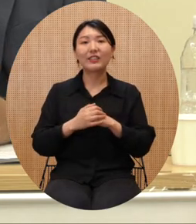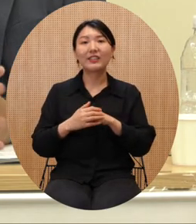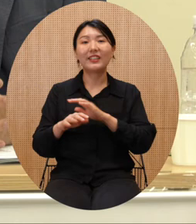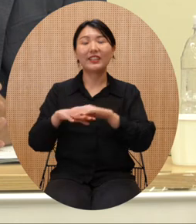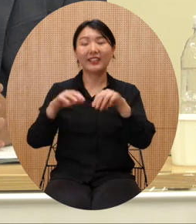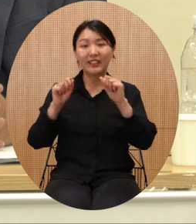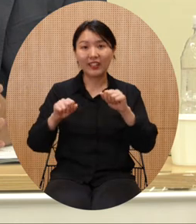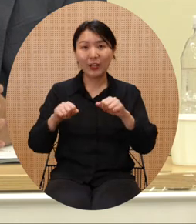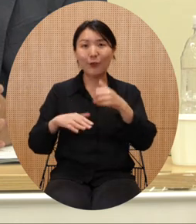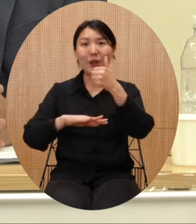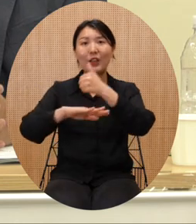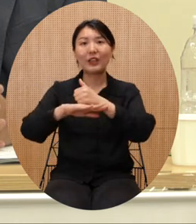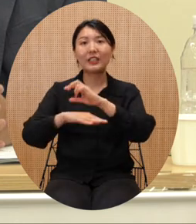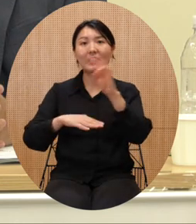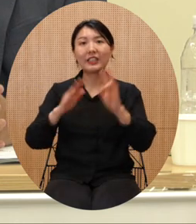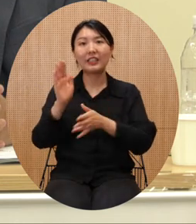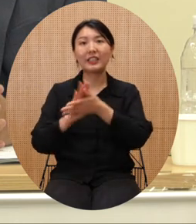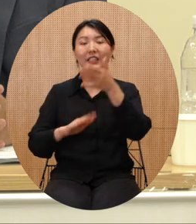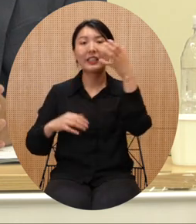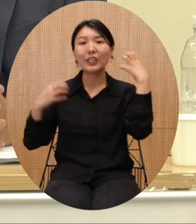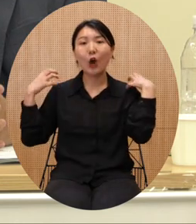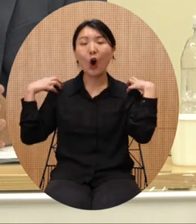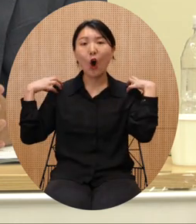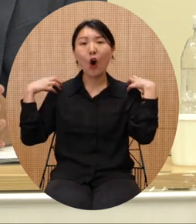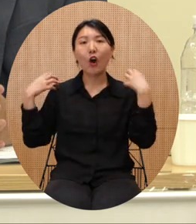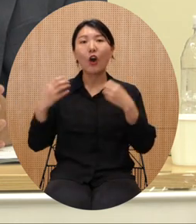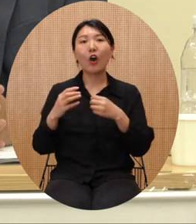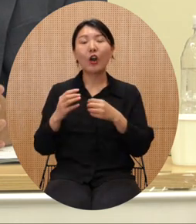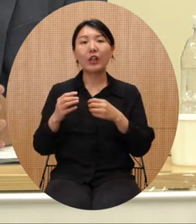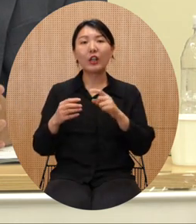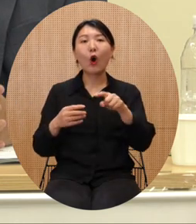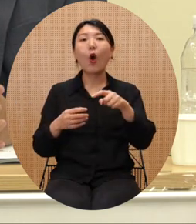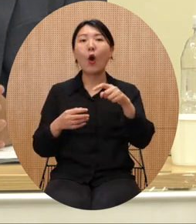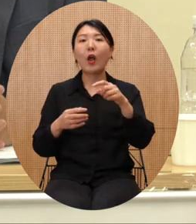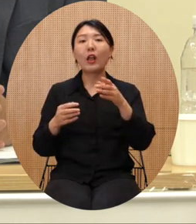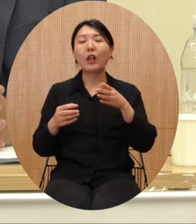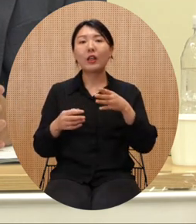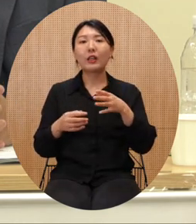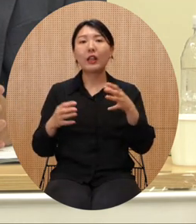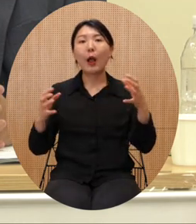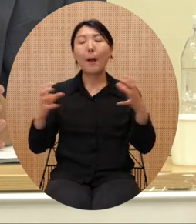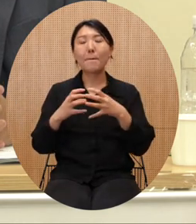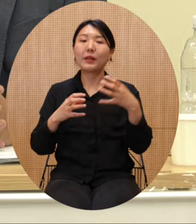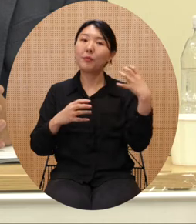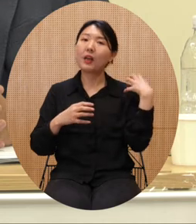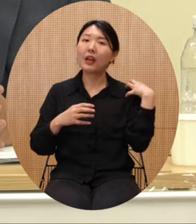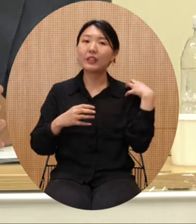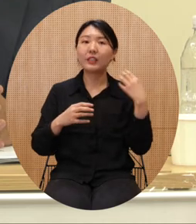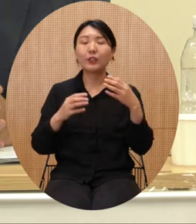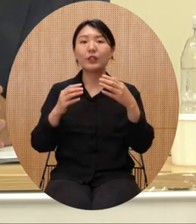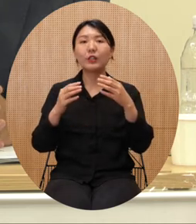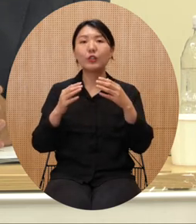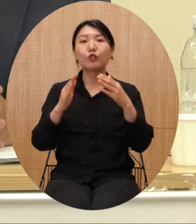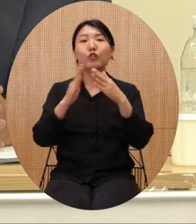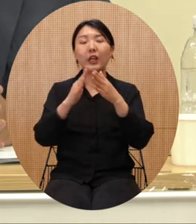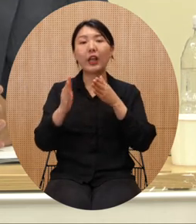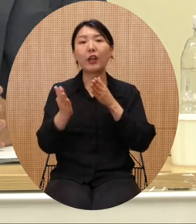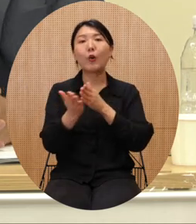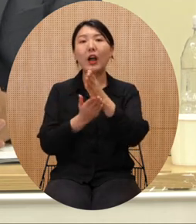저희 시흥시청의 모든 이 정책을 총괄 담당하고 계시는 주택과장님 최정인 과장님 오셨습니다. 네,